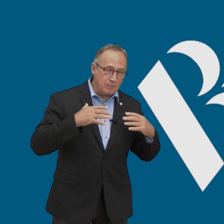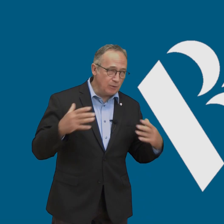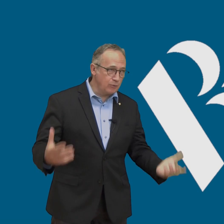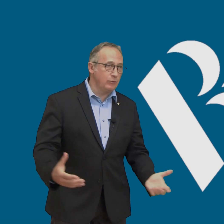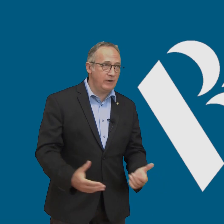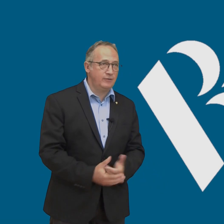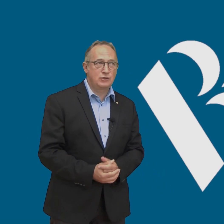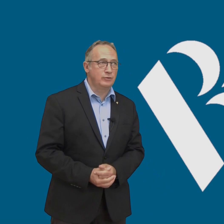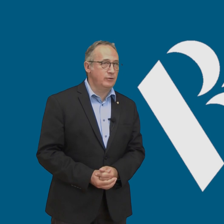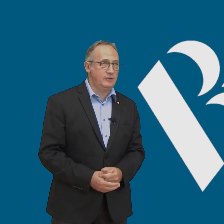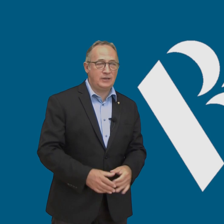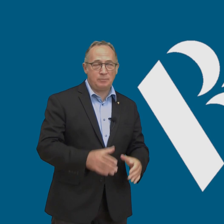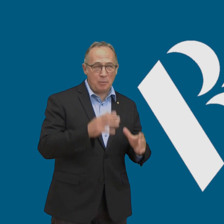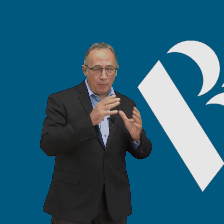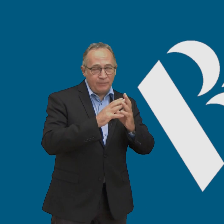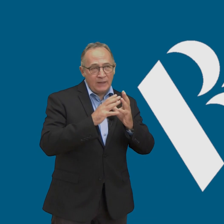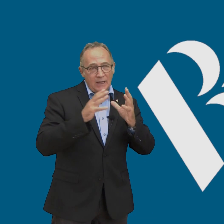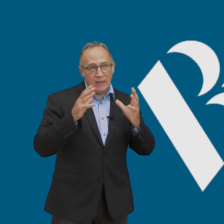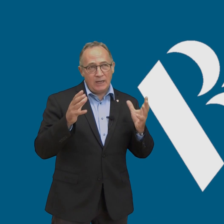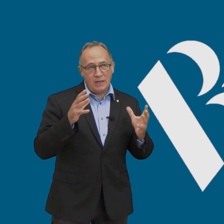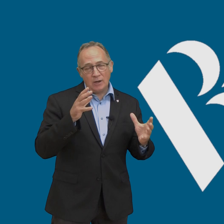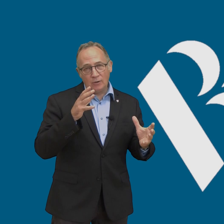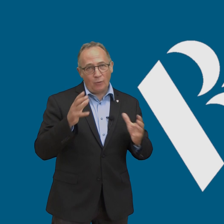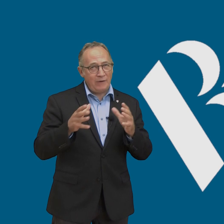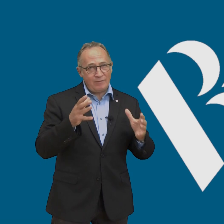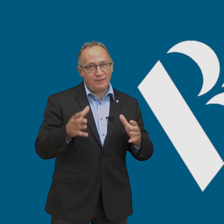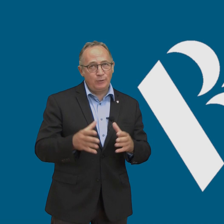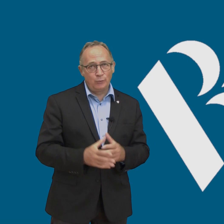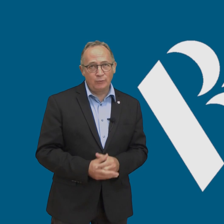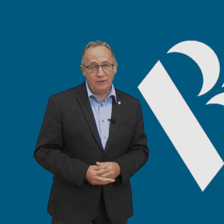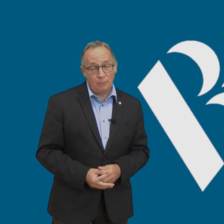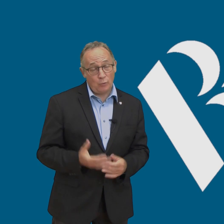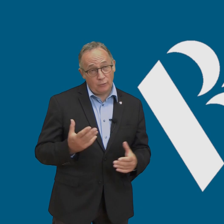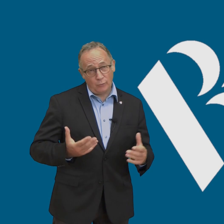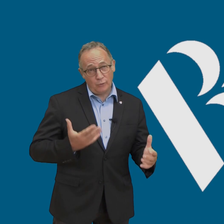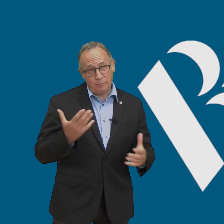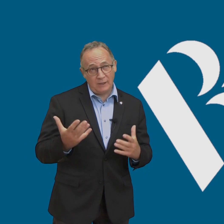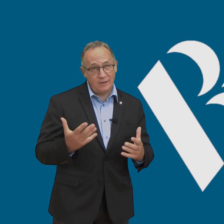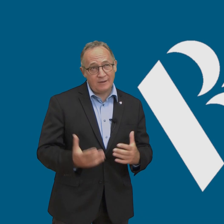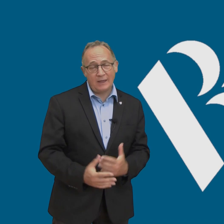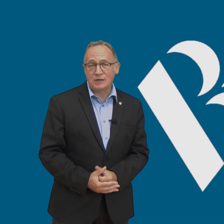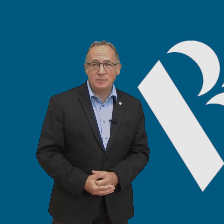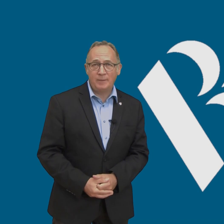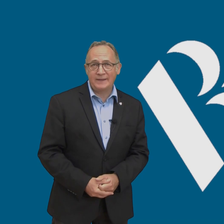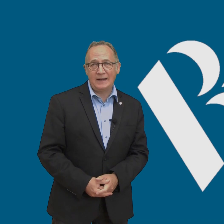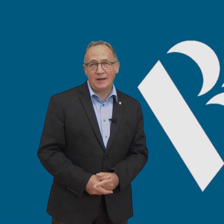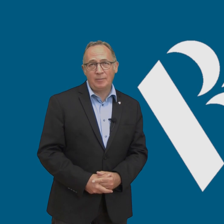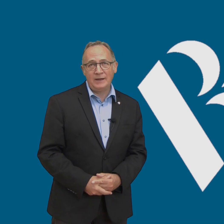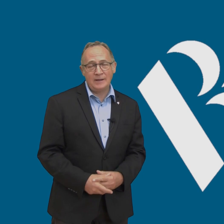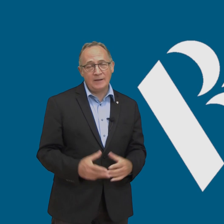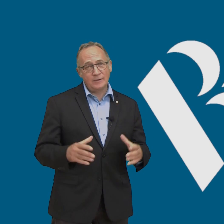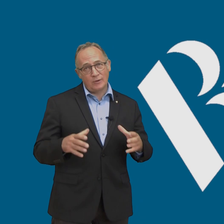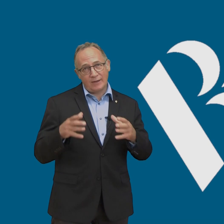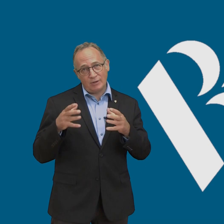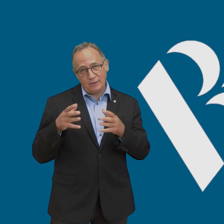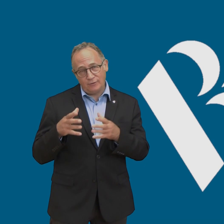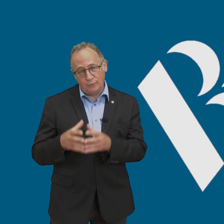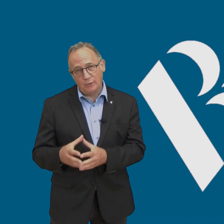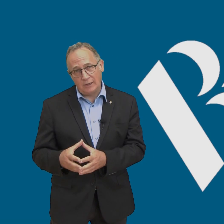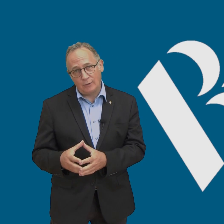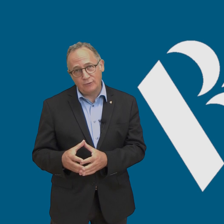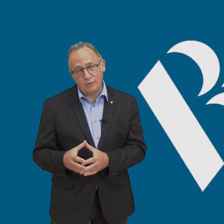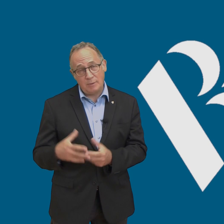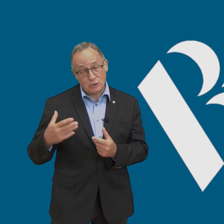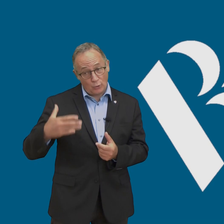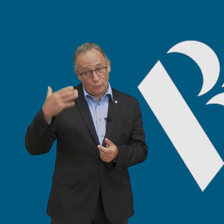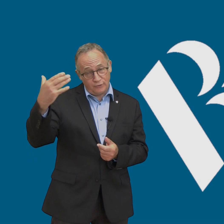pendant la pandémie, on était ouvert 7 jours sur 7, puis bon, et on fait avancer nos dossiers. On a pris des engagements pendant la campagne, hein, de travailler